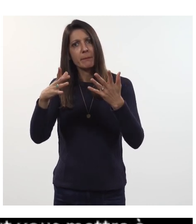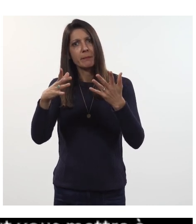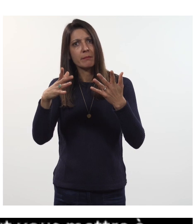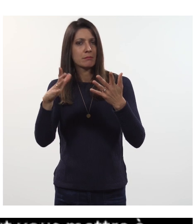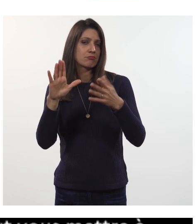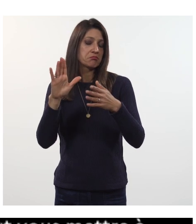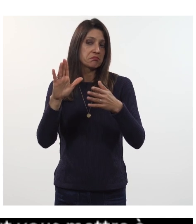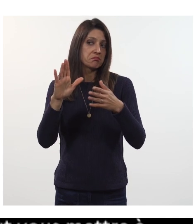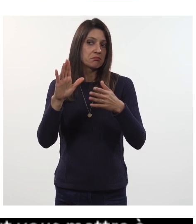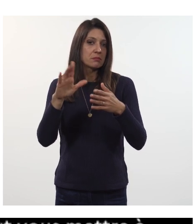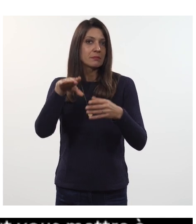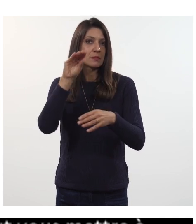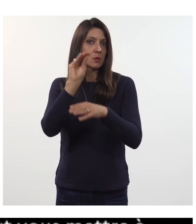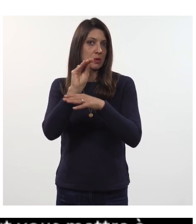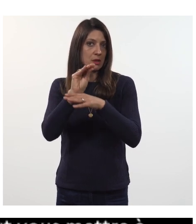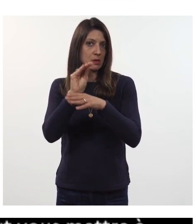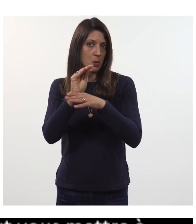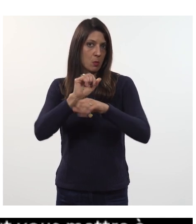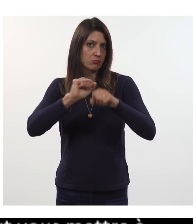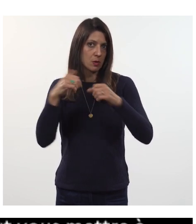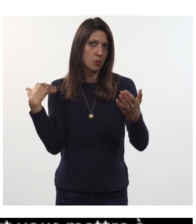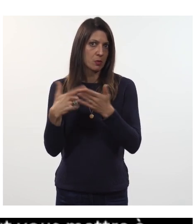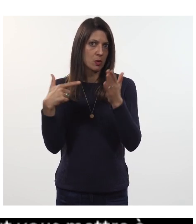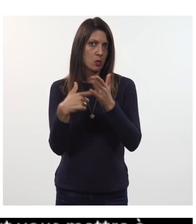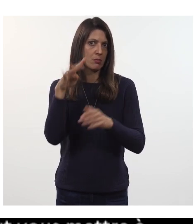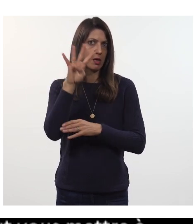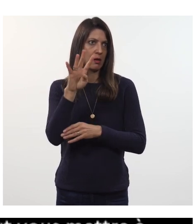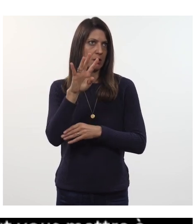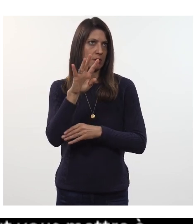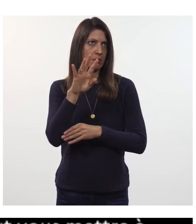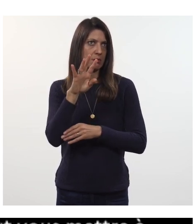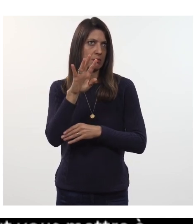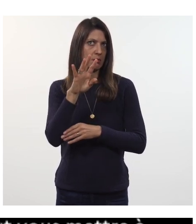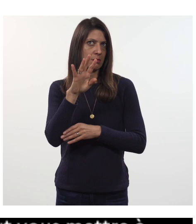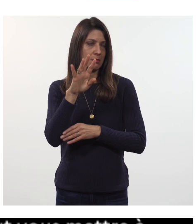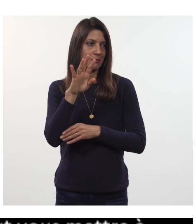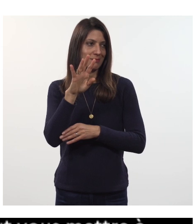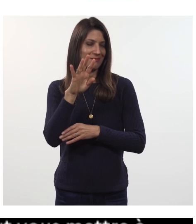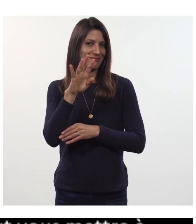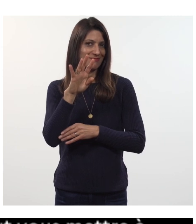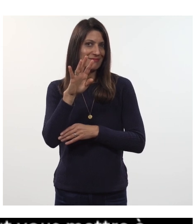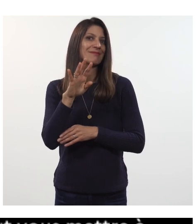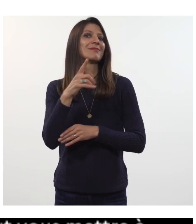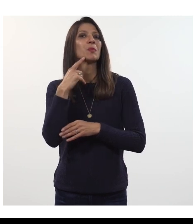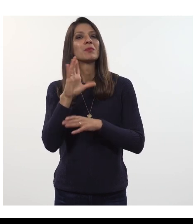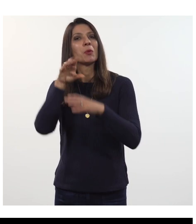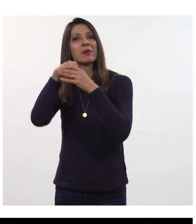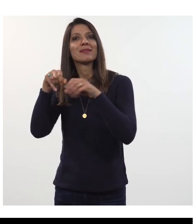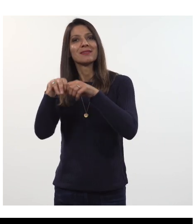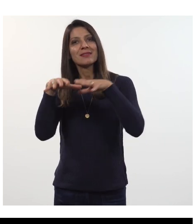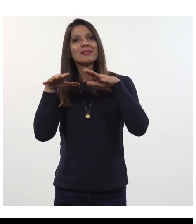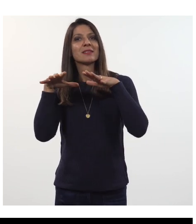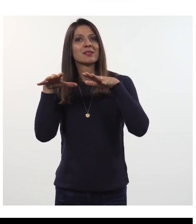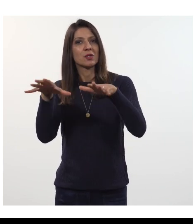de 2004 à mars 2022 sous la forme d'un réseau de santé ville-hôpital qui se nommait